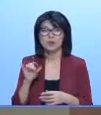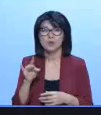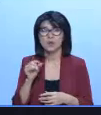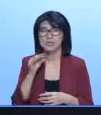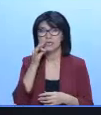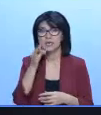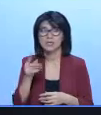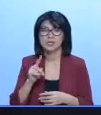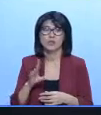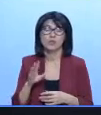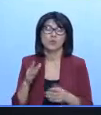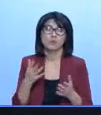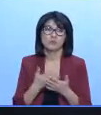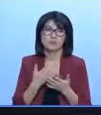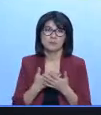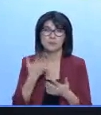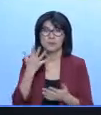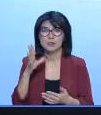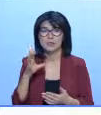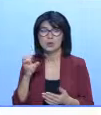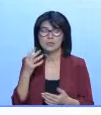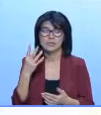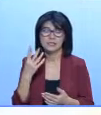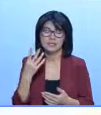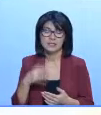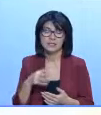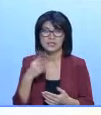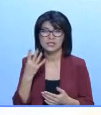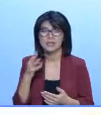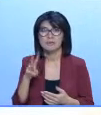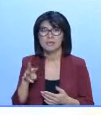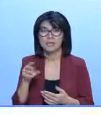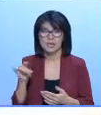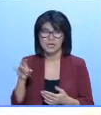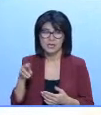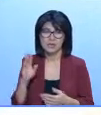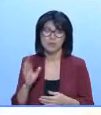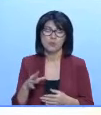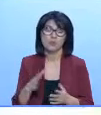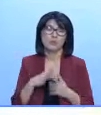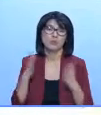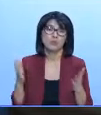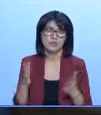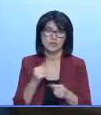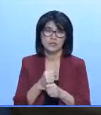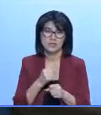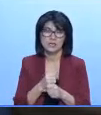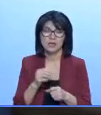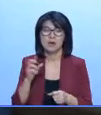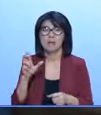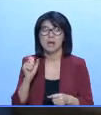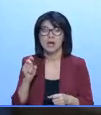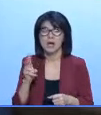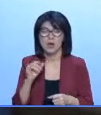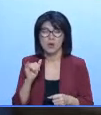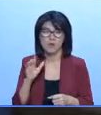тартылатын инвестицияның көлемін 504 миллиард теңгеге жеткізу жоспары бар. Басқарма басшысының баяндамасын тыңдаған Болат Бақауов шетелдік